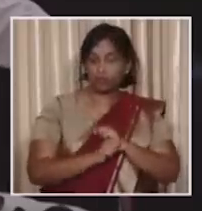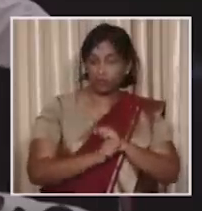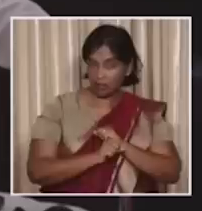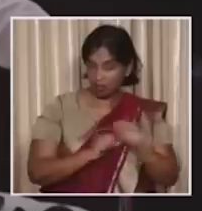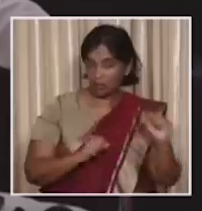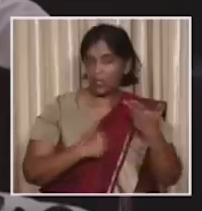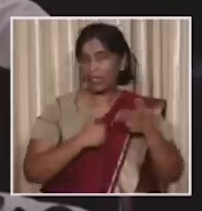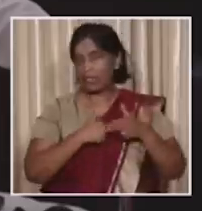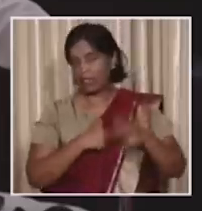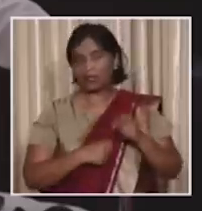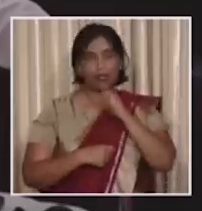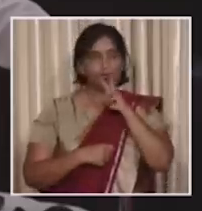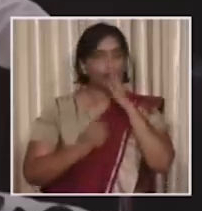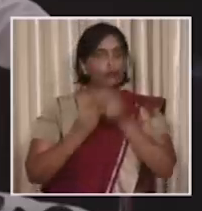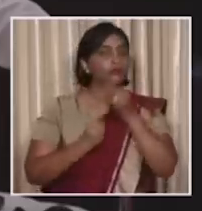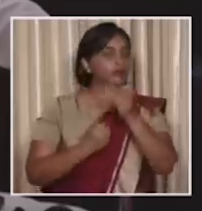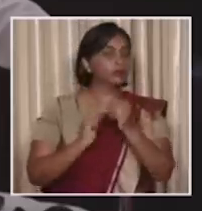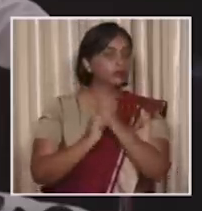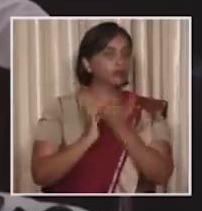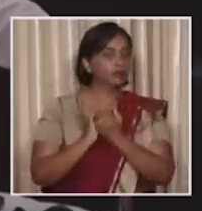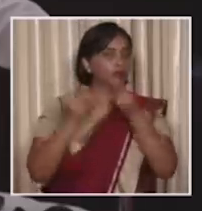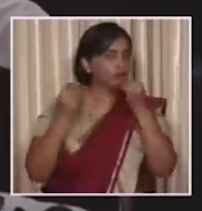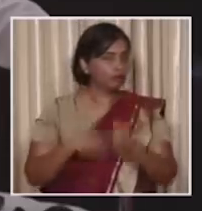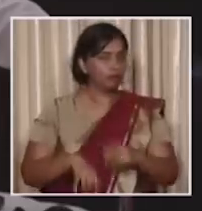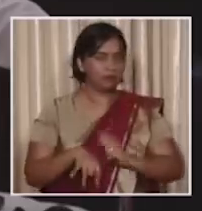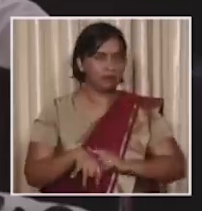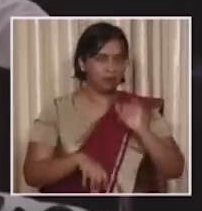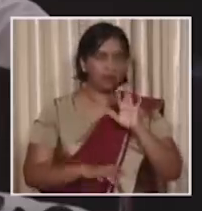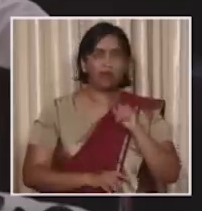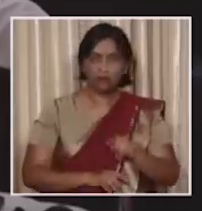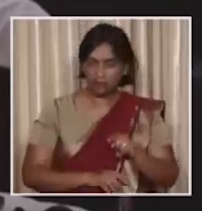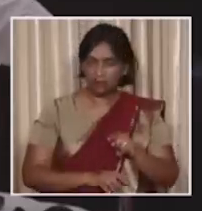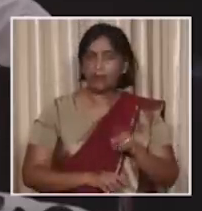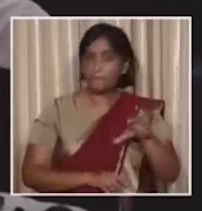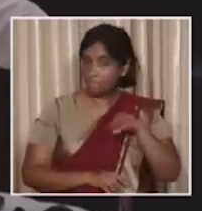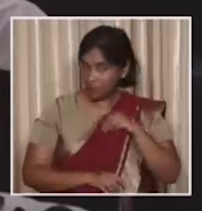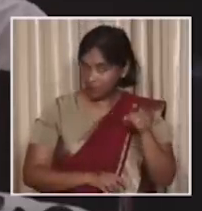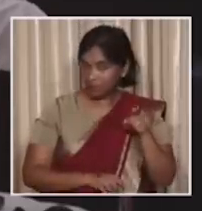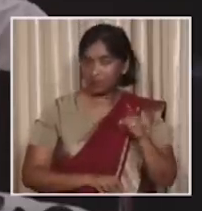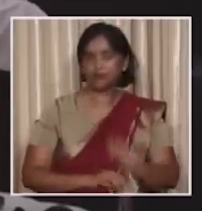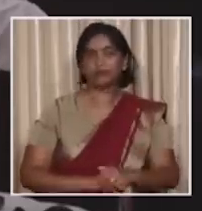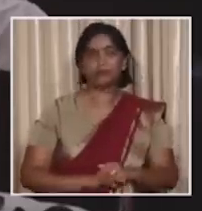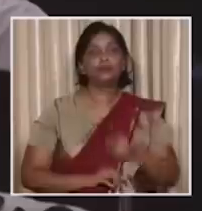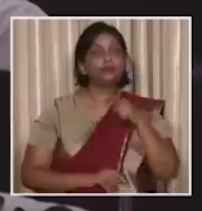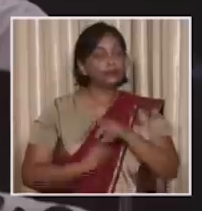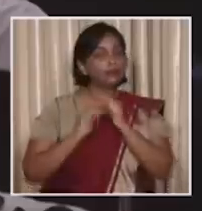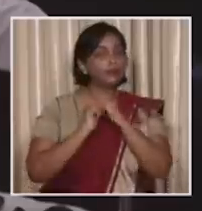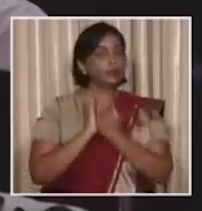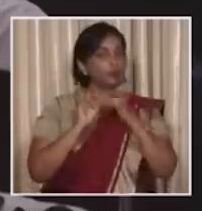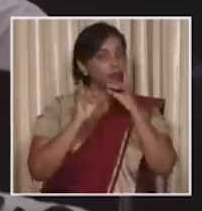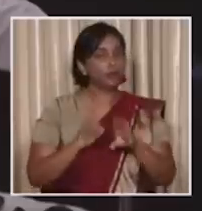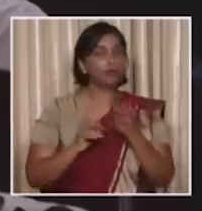නොමැති වීම හේතුවෙන් දිවාහාර ලබා දීමේ වැඩපිළිවෙල බිඳවැටීමේ අවධානමක් ඇති බව පිළිගනු ලබන්නේද? මෙම වැඩපිළිවෙලට